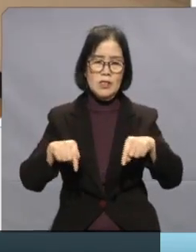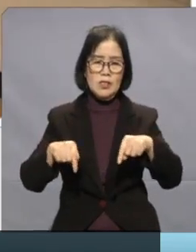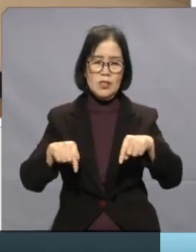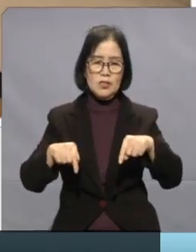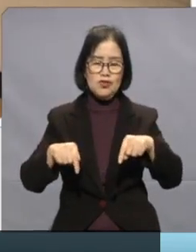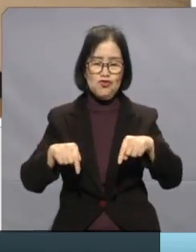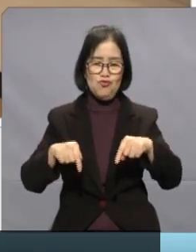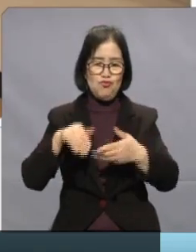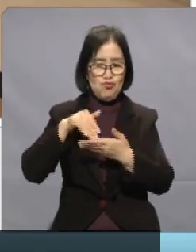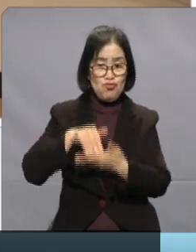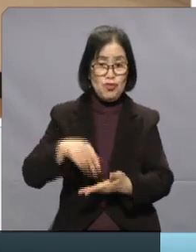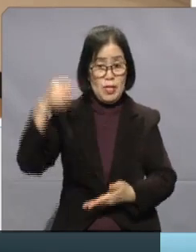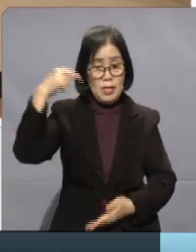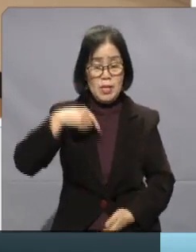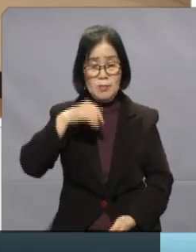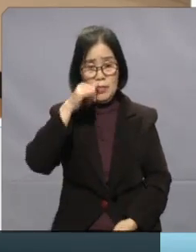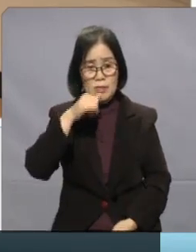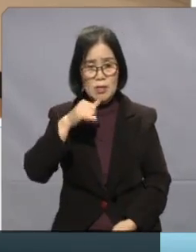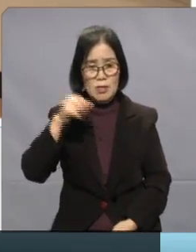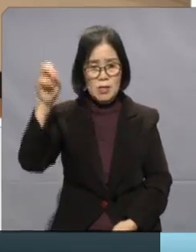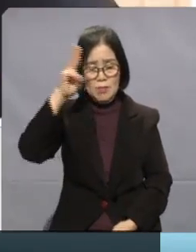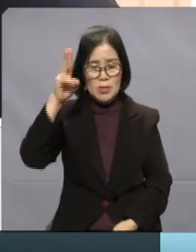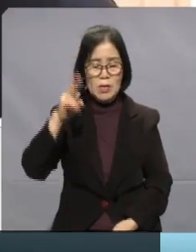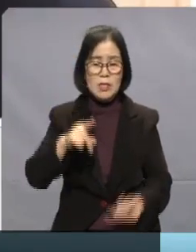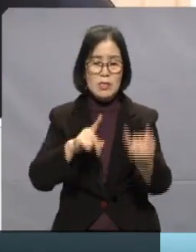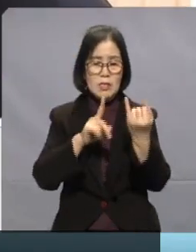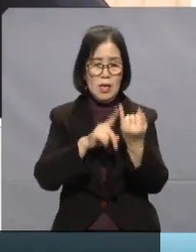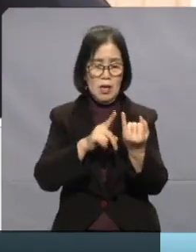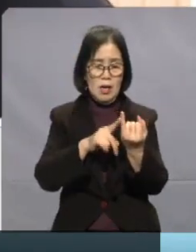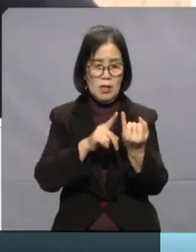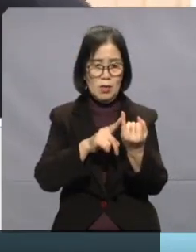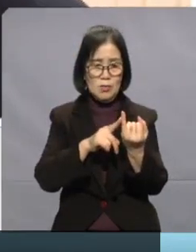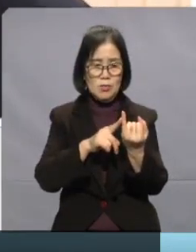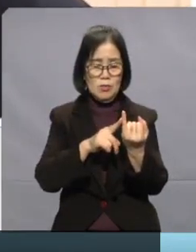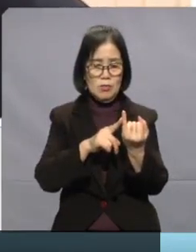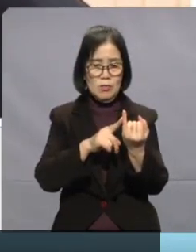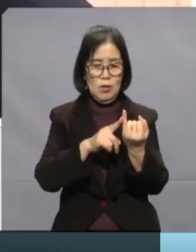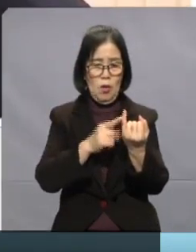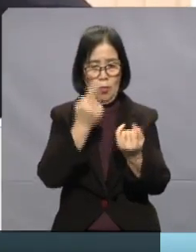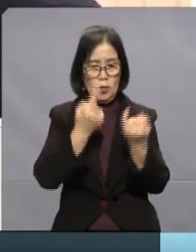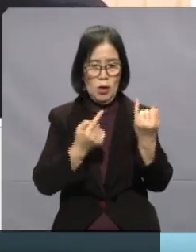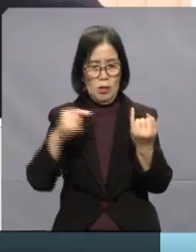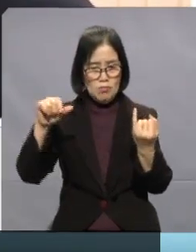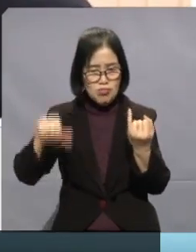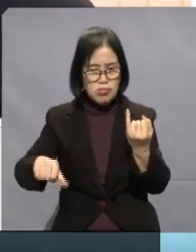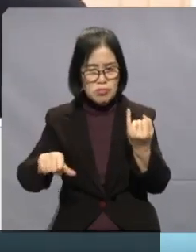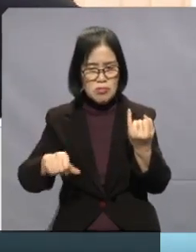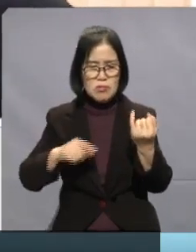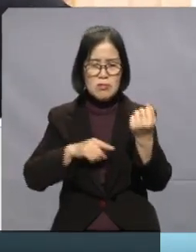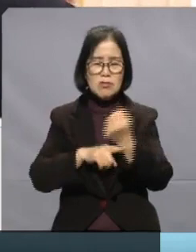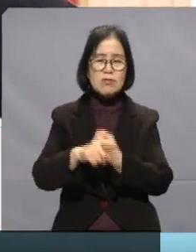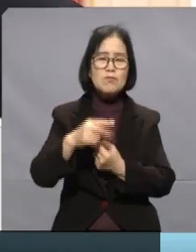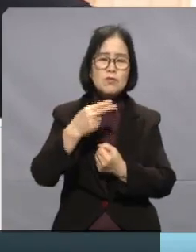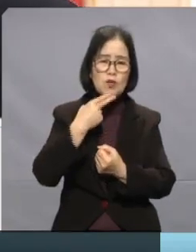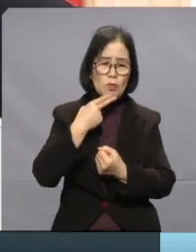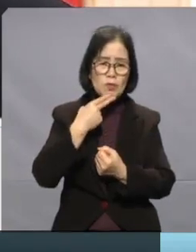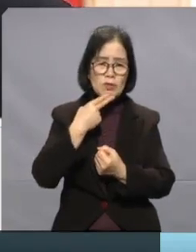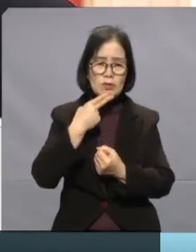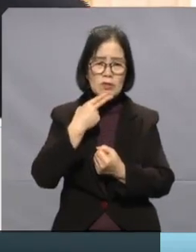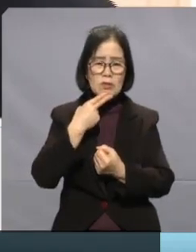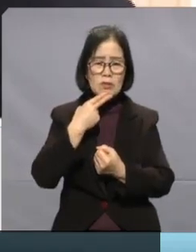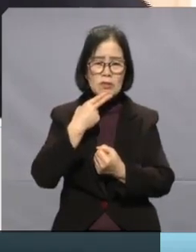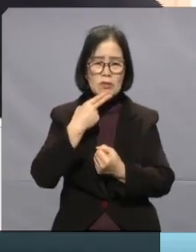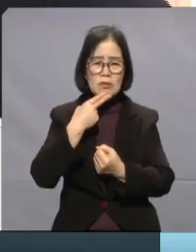중량감을 가지고 있는 인사가 갑자기 나경 나경원 전 의원에게 밀려서 아무 의미 없이 정말 이렇게